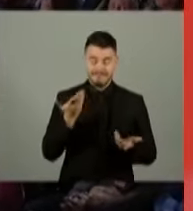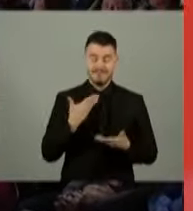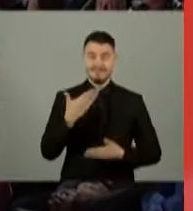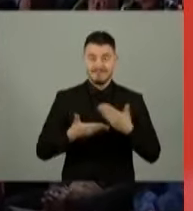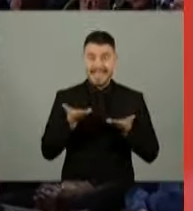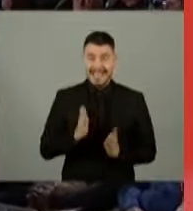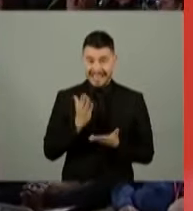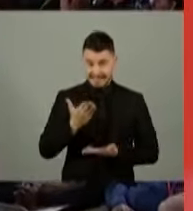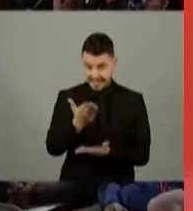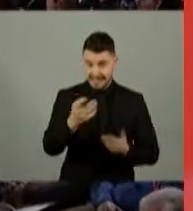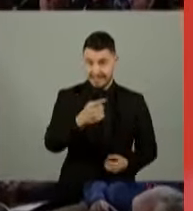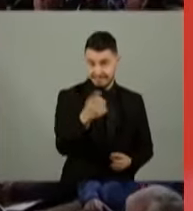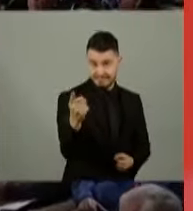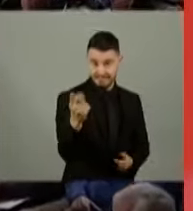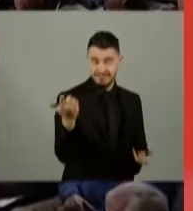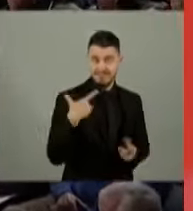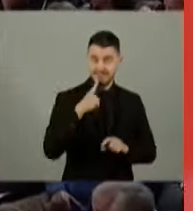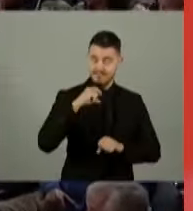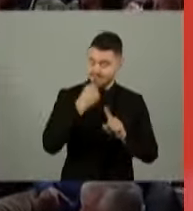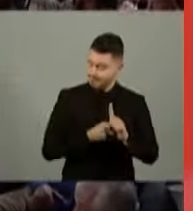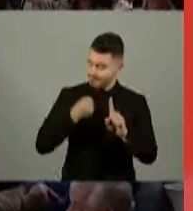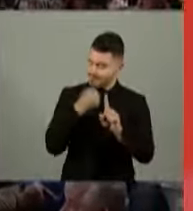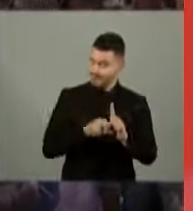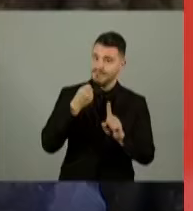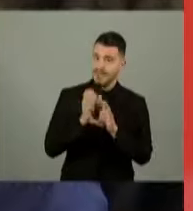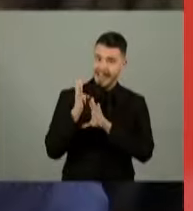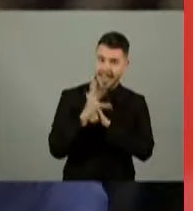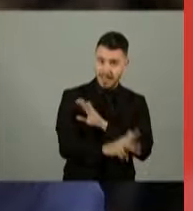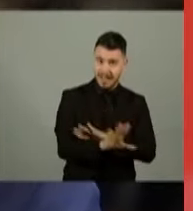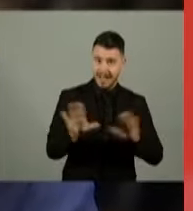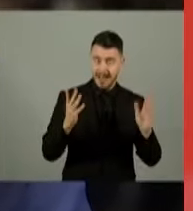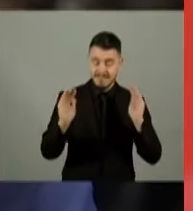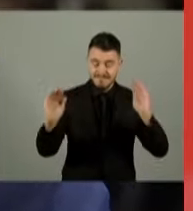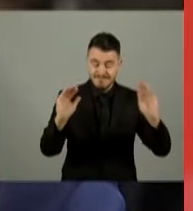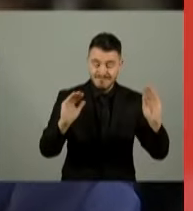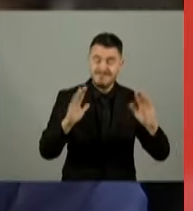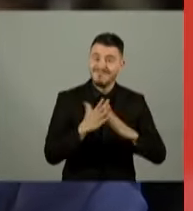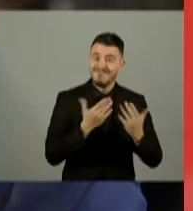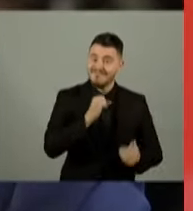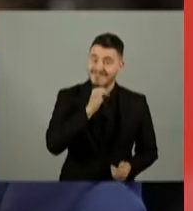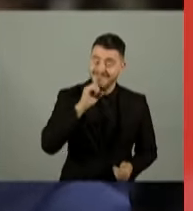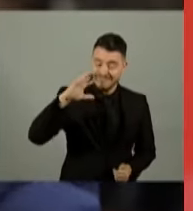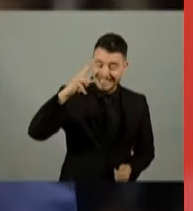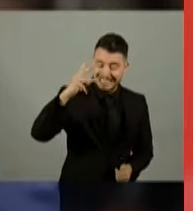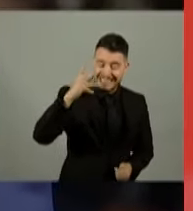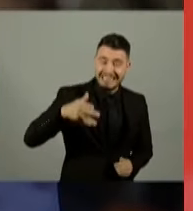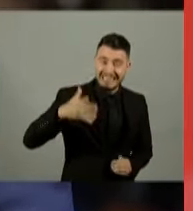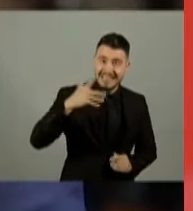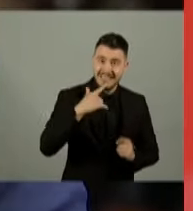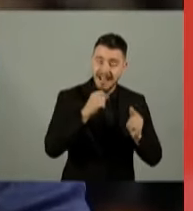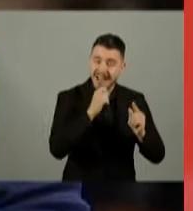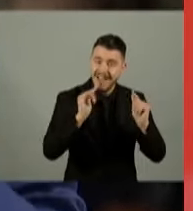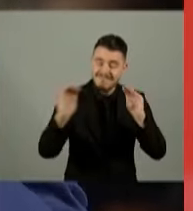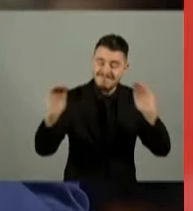γιατί αν δεν έχει και συμμετοχή, η πορεία κατάρρευση του ΣΥΡΙΖΑ μπορεί να θεωρηθεί αμετάκλητη. Δεν είναι